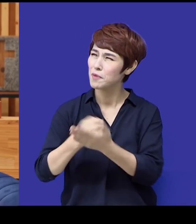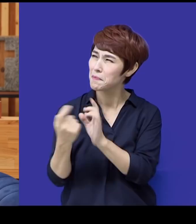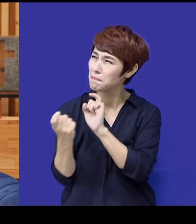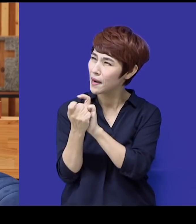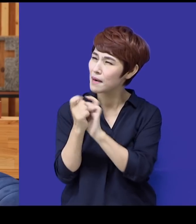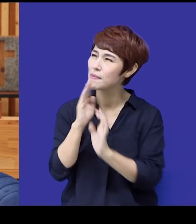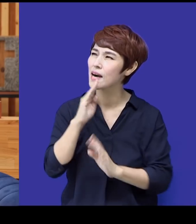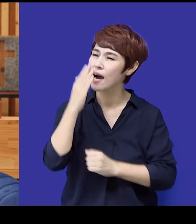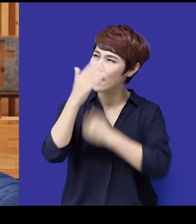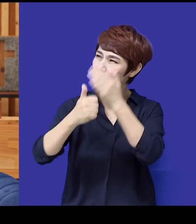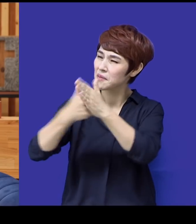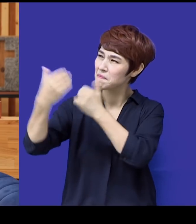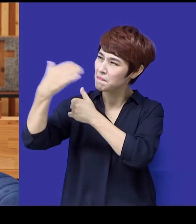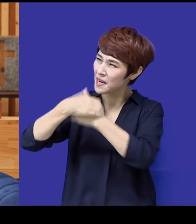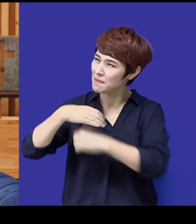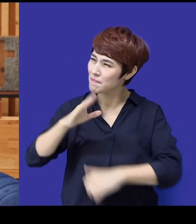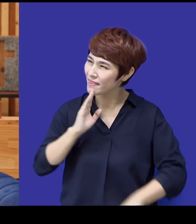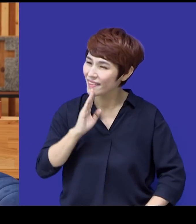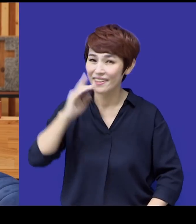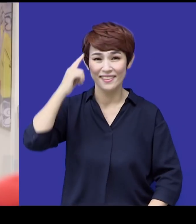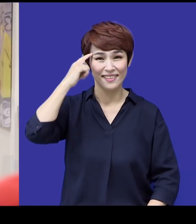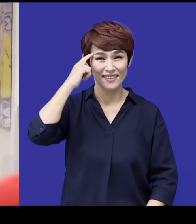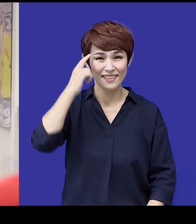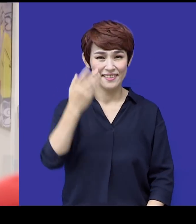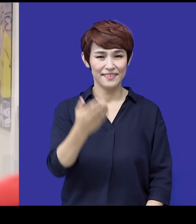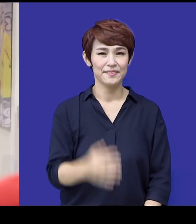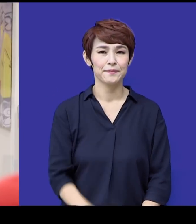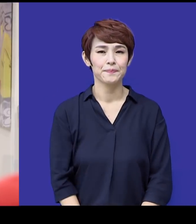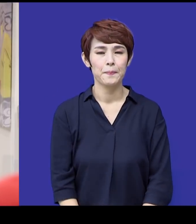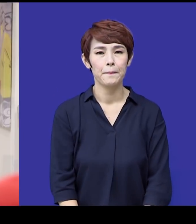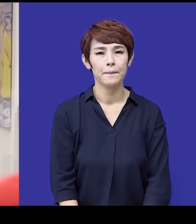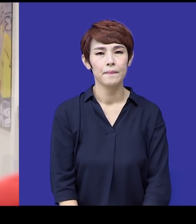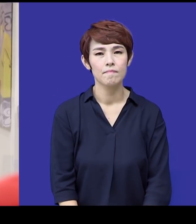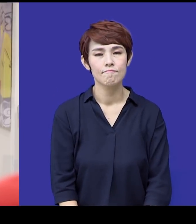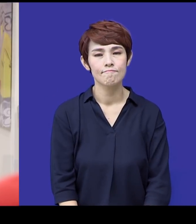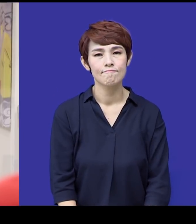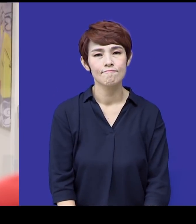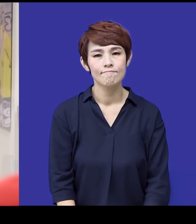나에게 한센인들을 맡긴 것인가? 뭐 이런 생각이 드셨을 것 같아요. 사실 제가